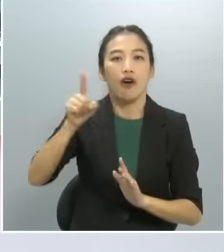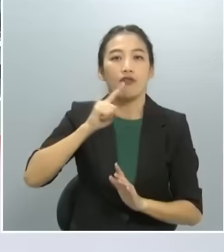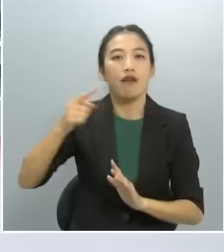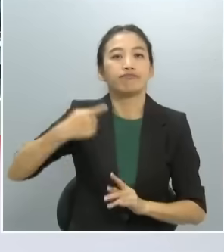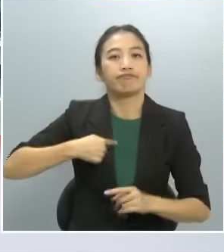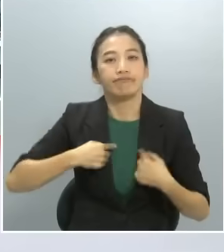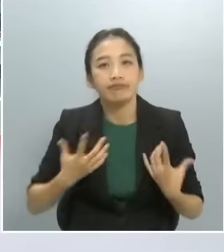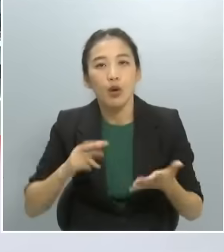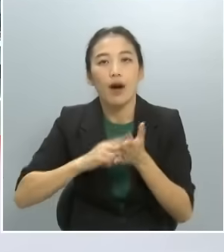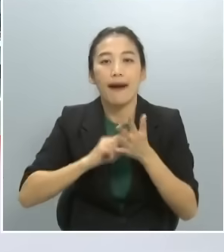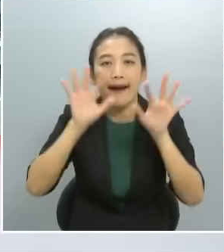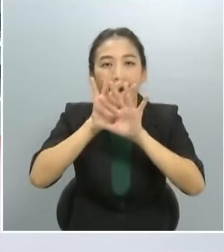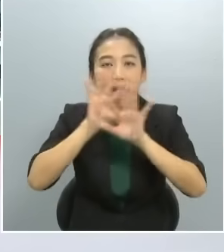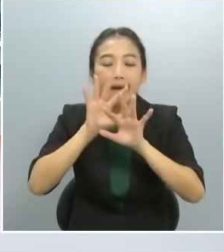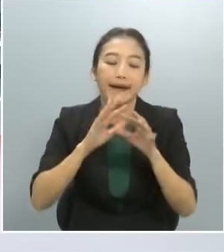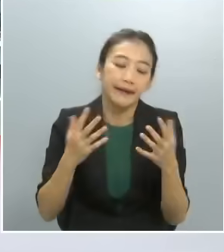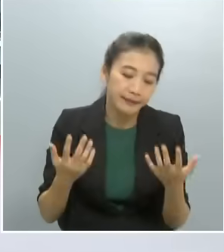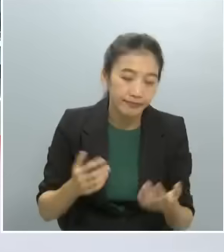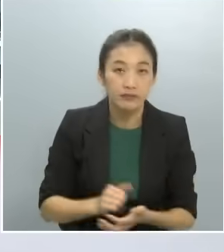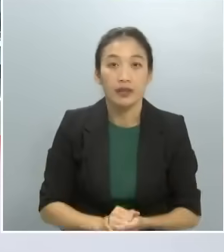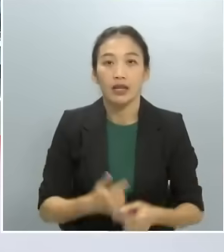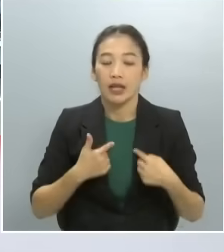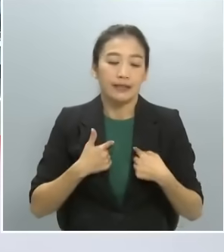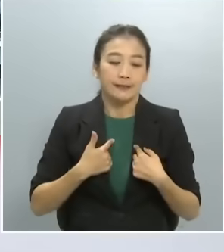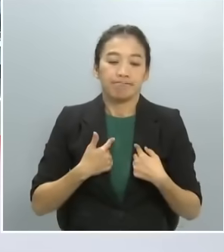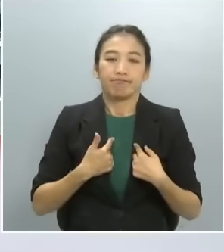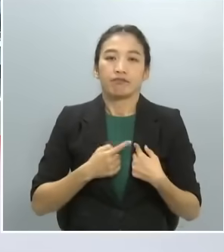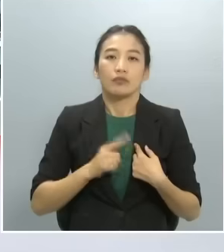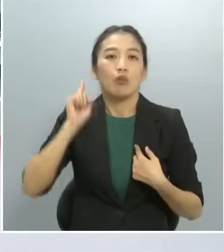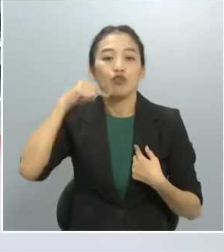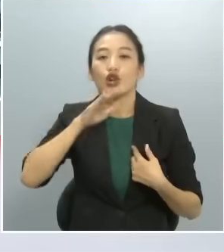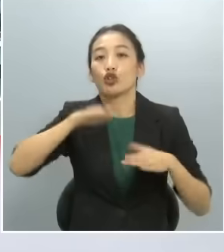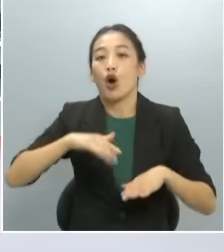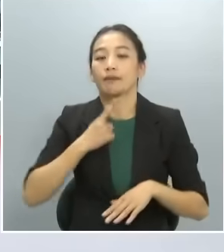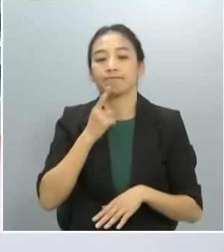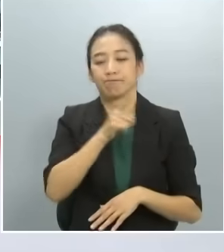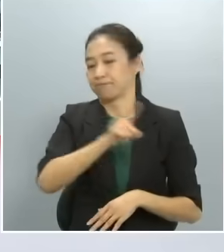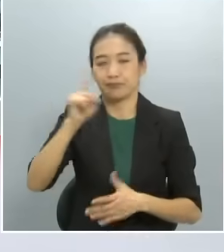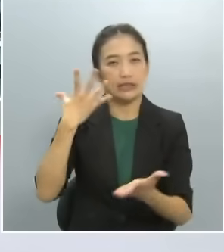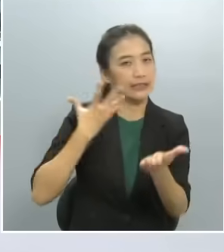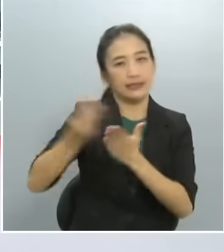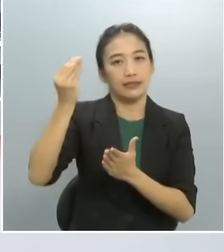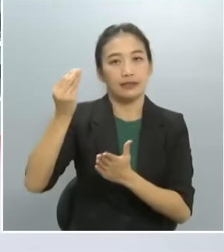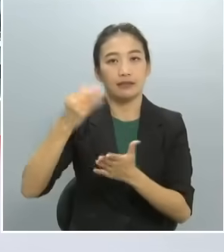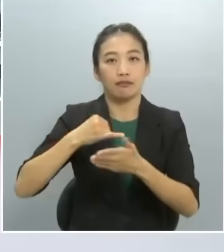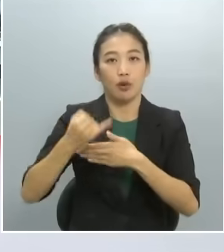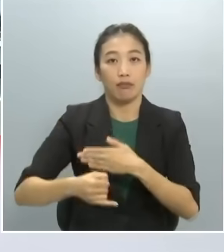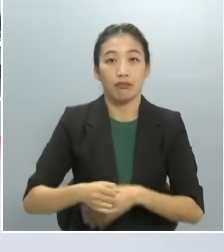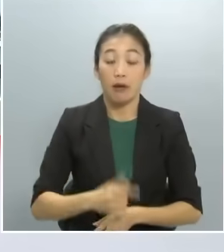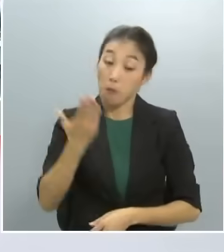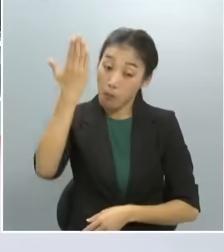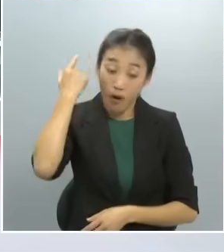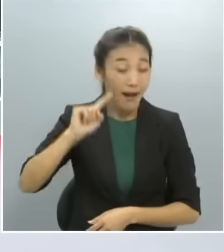อะไรแล้วนะเพราะว่ามันผ่านมาตอนนั้นไอ้ไอซ์มอนสเตอร์มันเป็น 10ปีแล้วไงแต่ตอนที่พี่หนุ่มใช้มอนสเตอร์พี่หนุ่มก็ไม่รู้ว่ามีคนไปจดไม่รู้